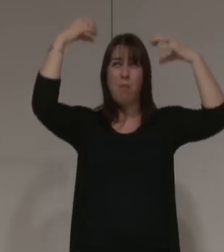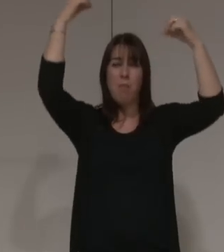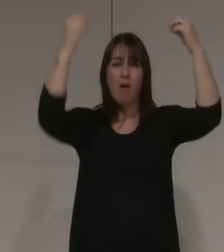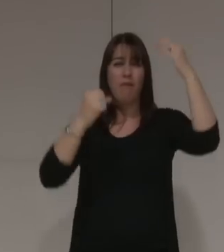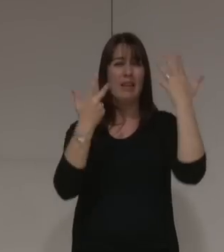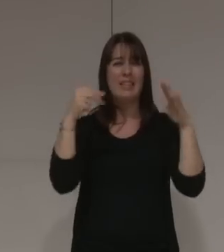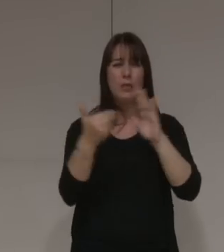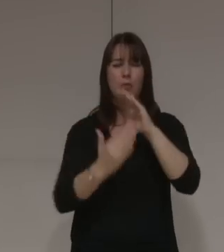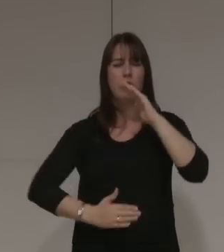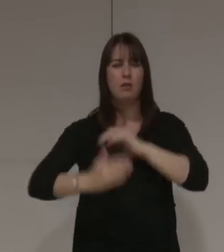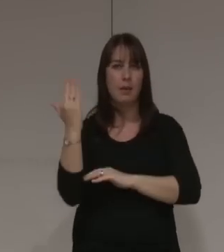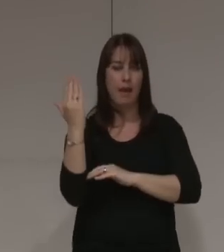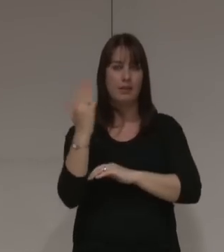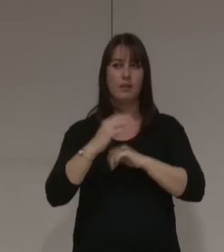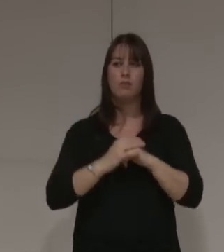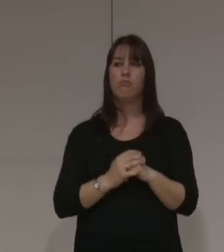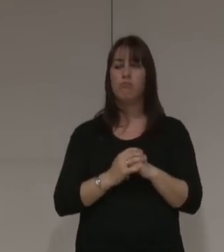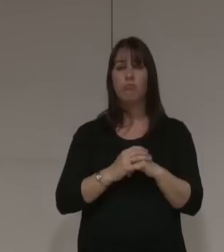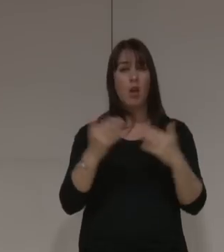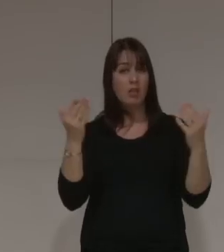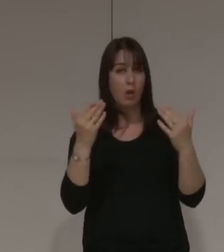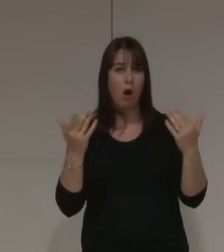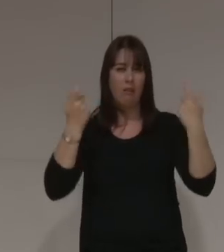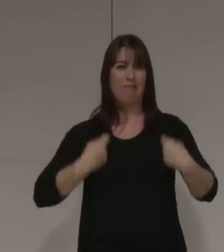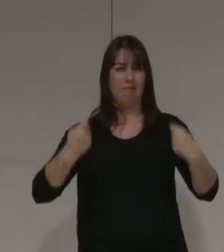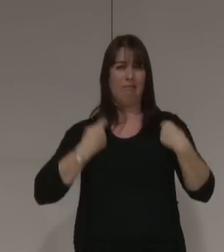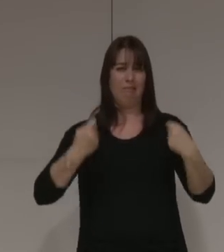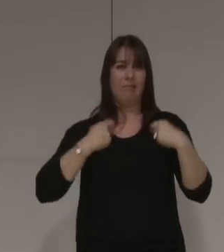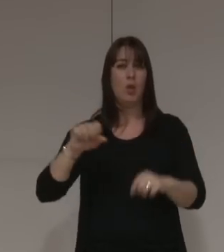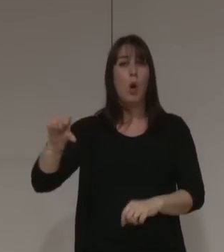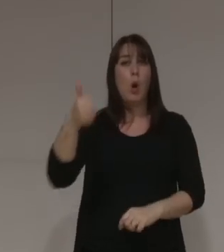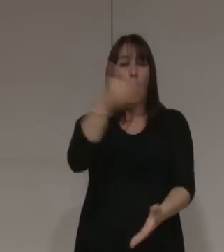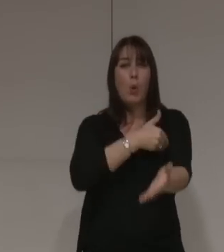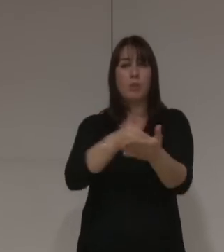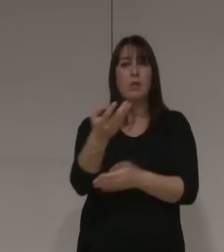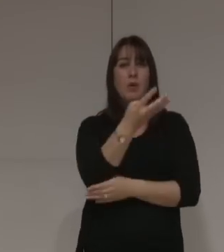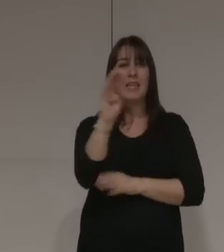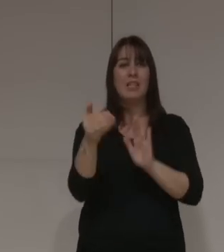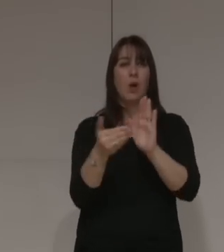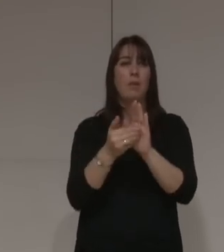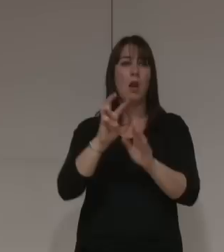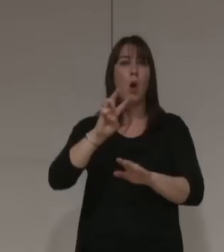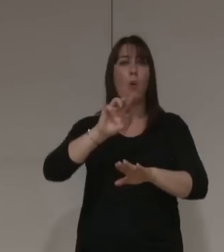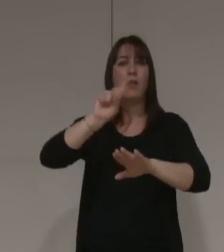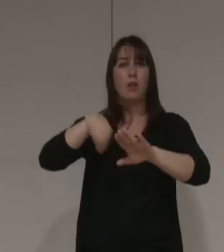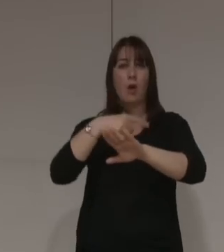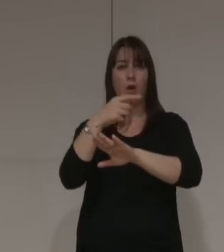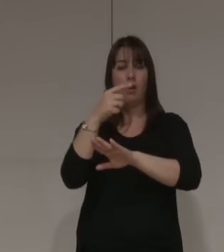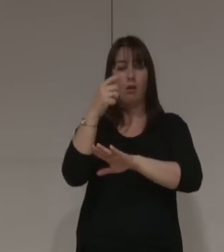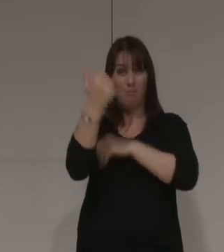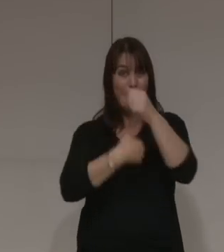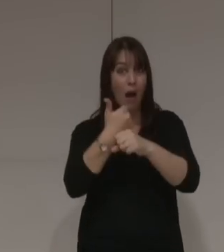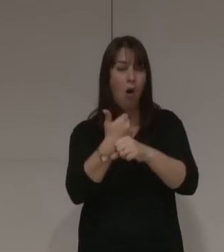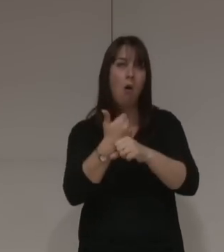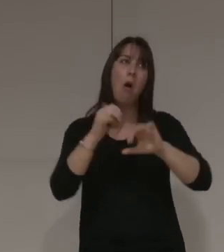lumineux c'est une consommation de 11400000 kWh par an c'est-à-dire